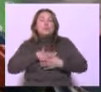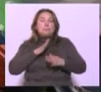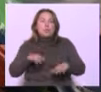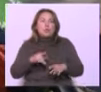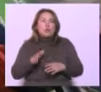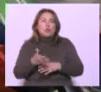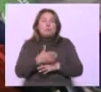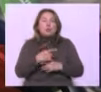других обитателей моря